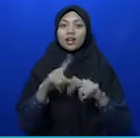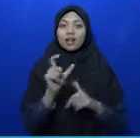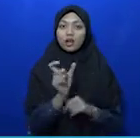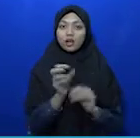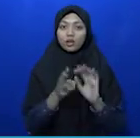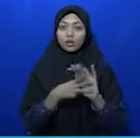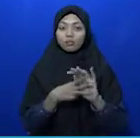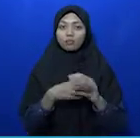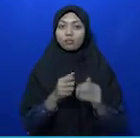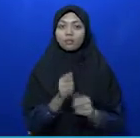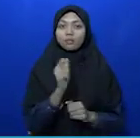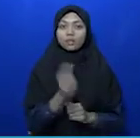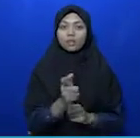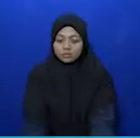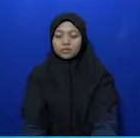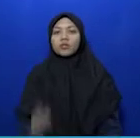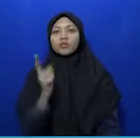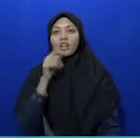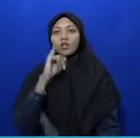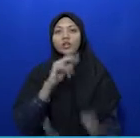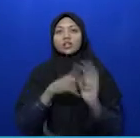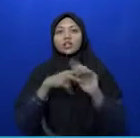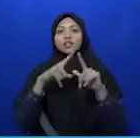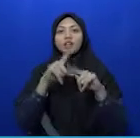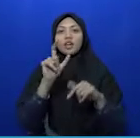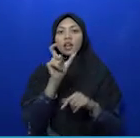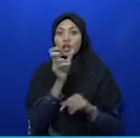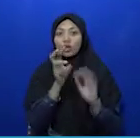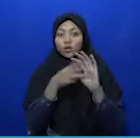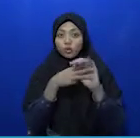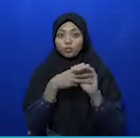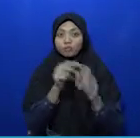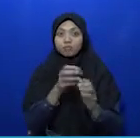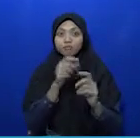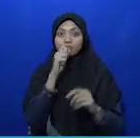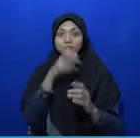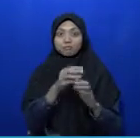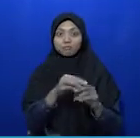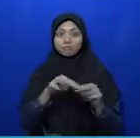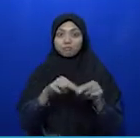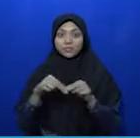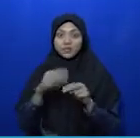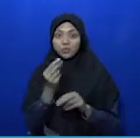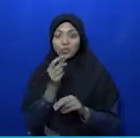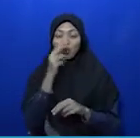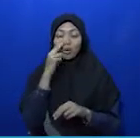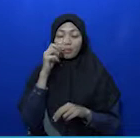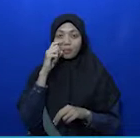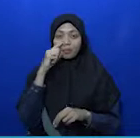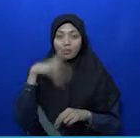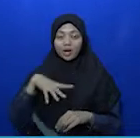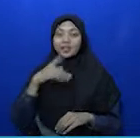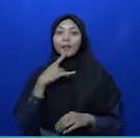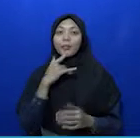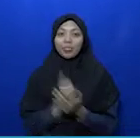dari pinjaman bank, ini hal yang lazim gitu ya. Asal apa? Asal dihitung payback value-nya dan present value-nya